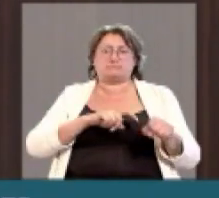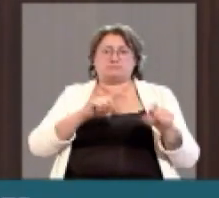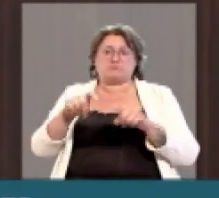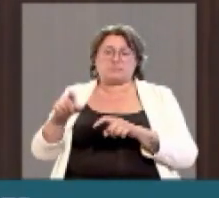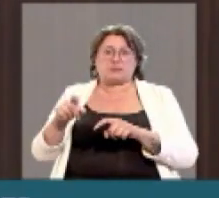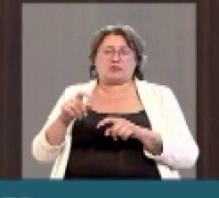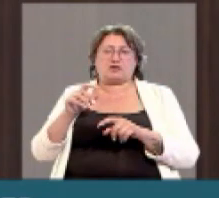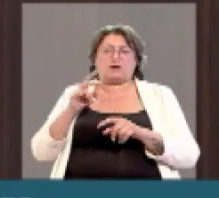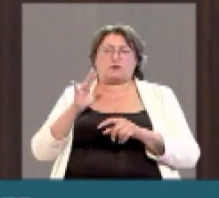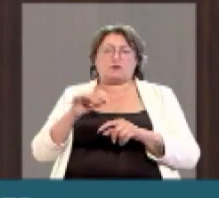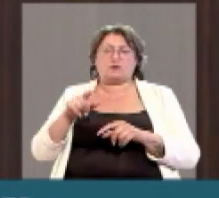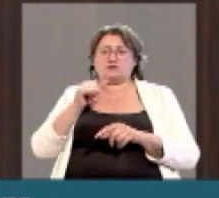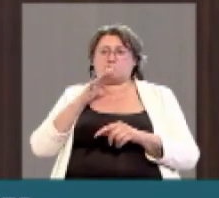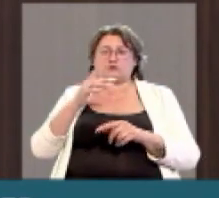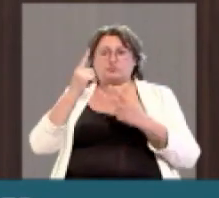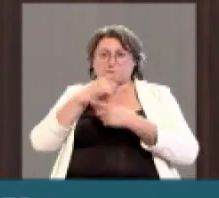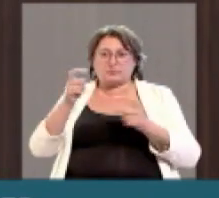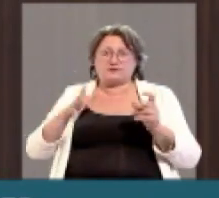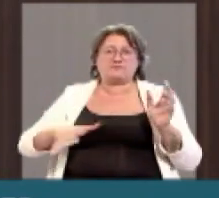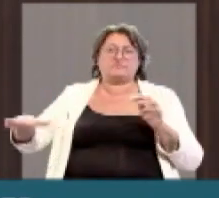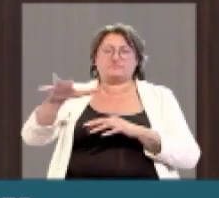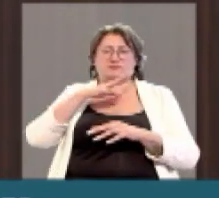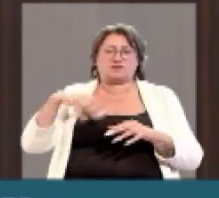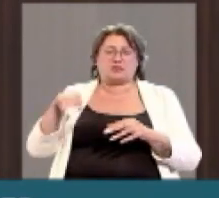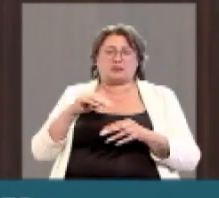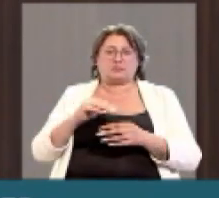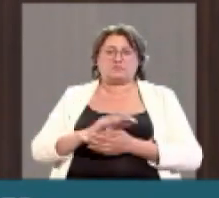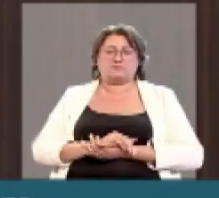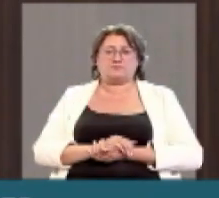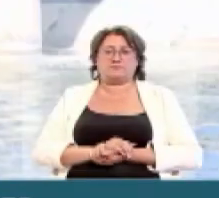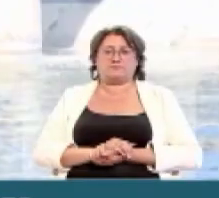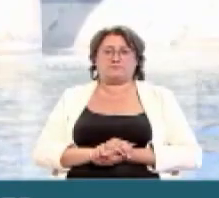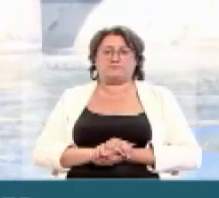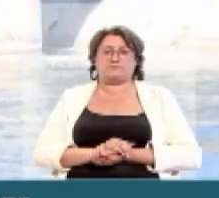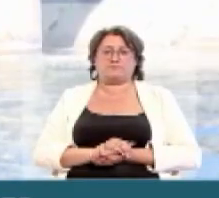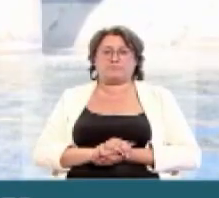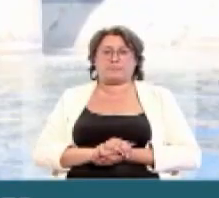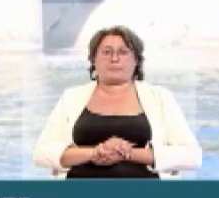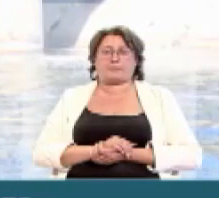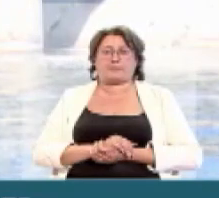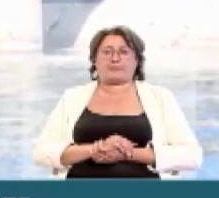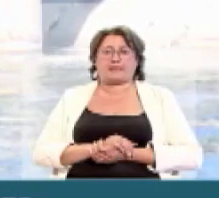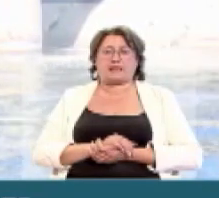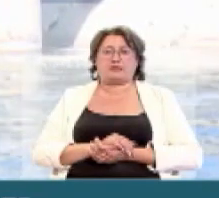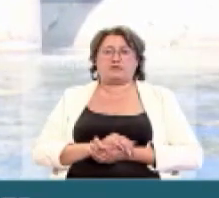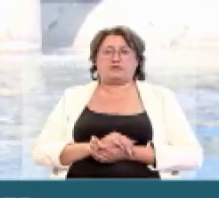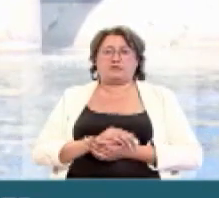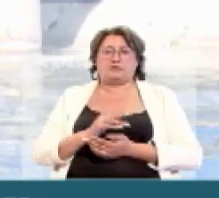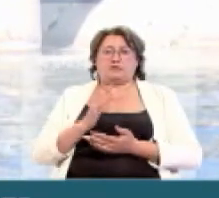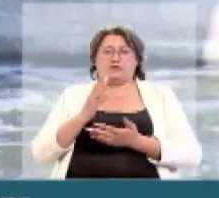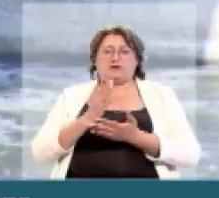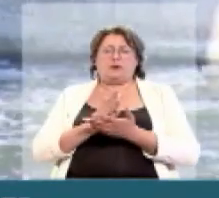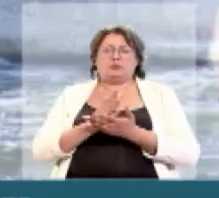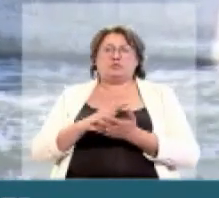бар. Алайда ол төменгі ағыстағы елді мекендерді хабардар етуге қауқарсыз. Облыста көптеген елді мекендер су қорғау